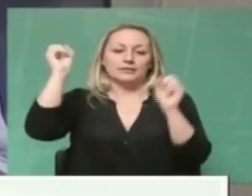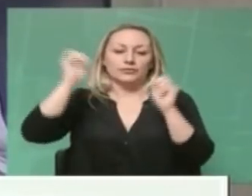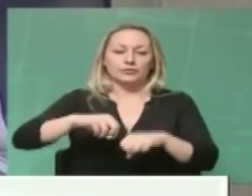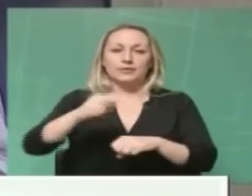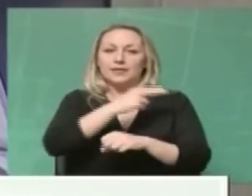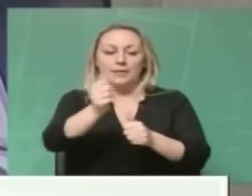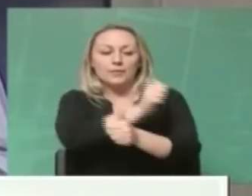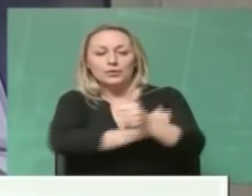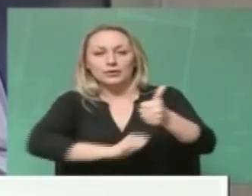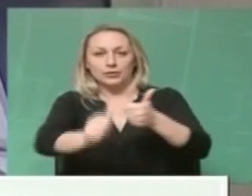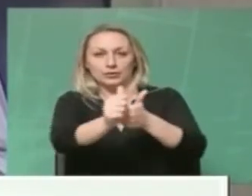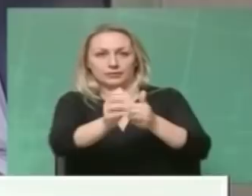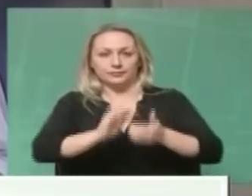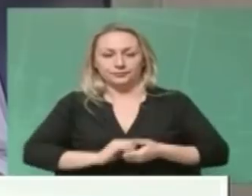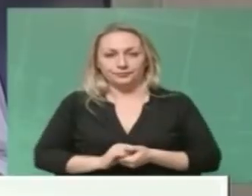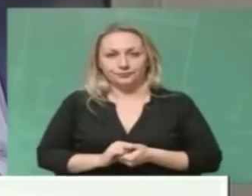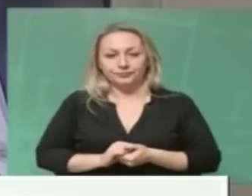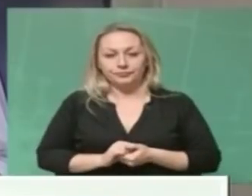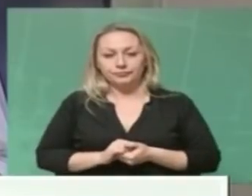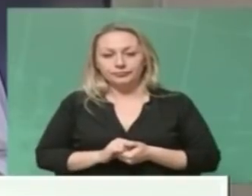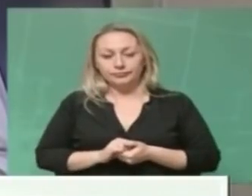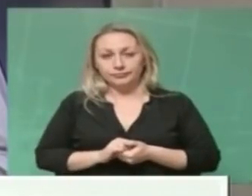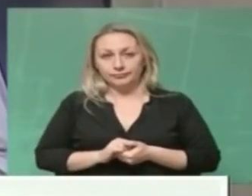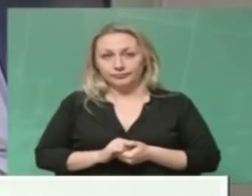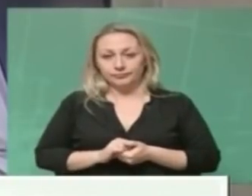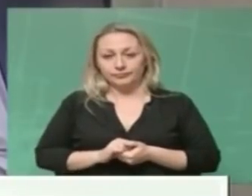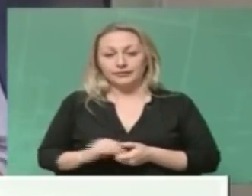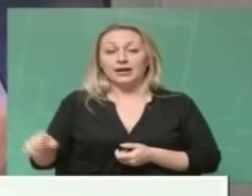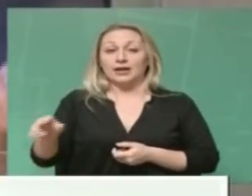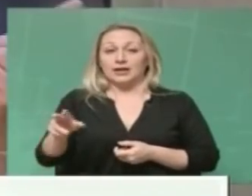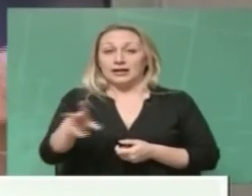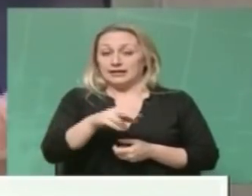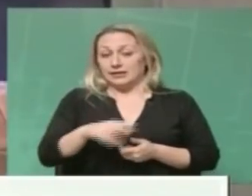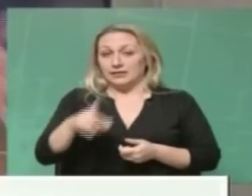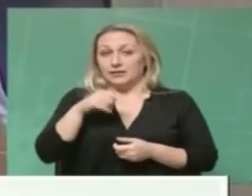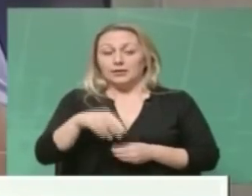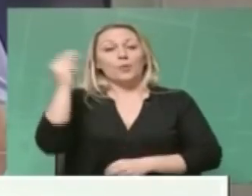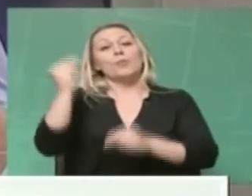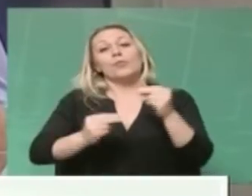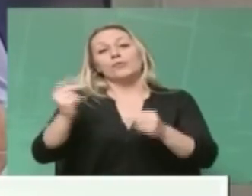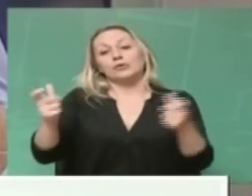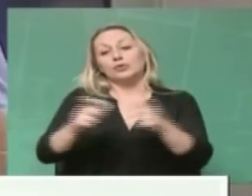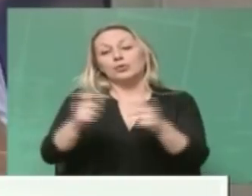είναι προτεραιότητες. Έχουμε, συνάδελφοι, ζητήματα. Σχολική στέγη,